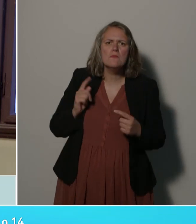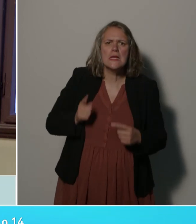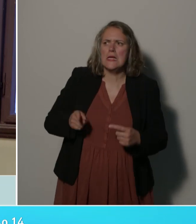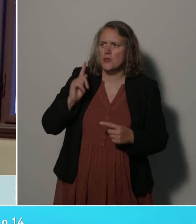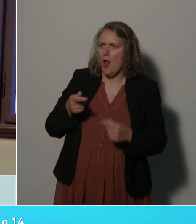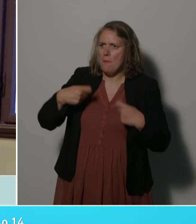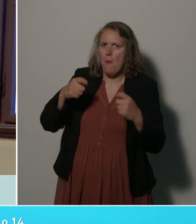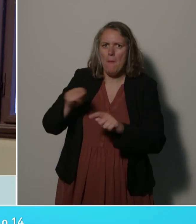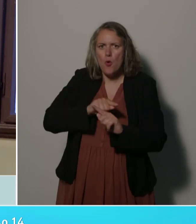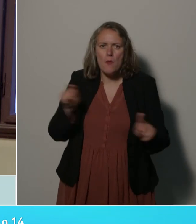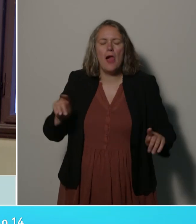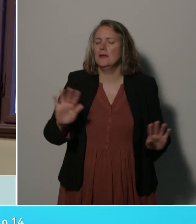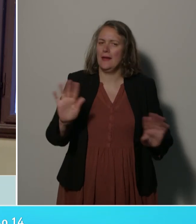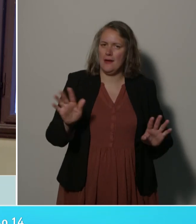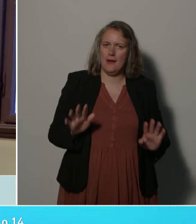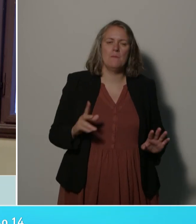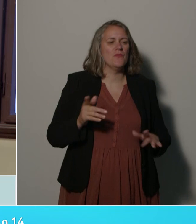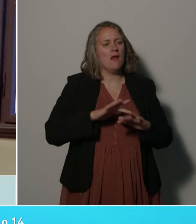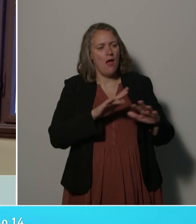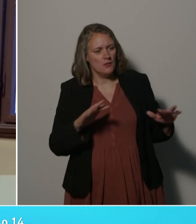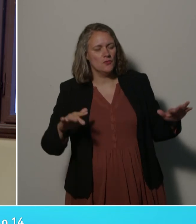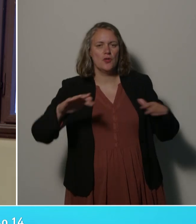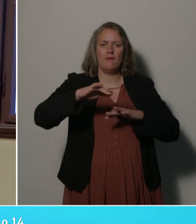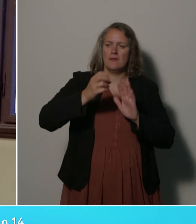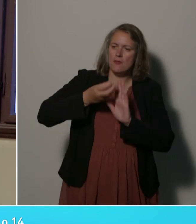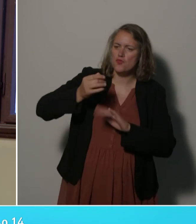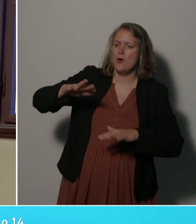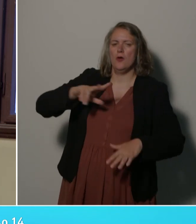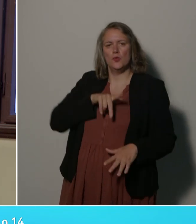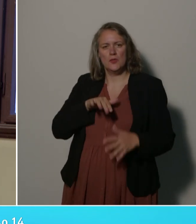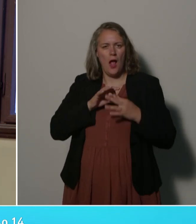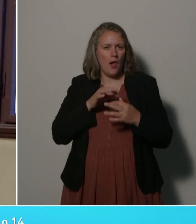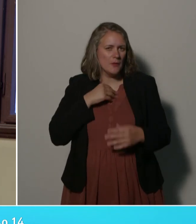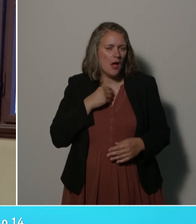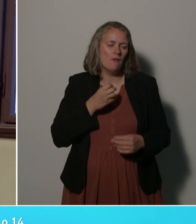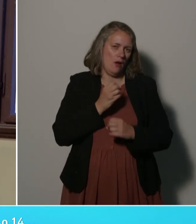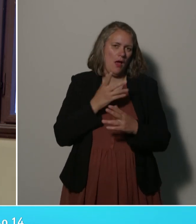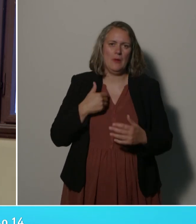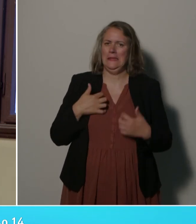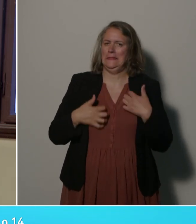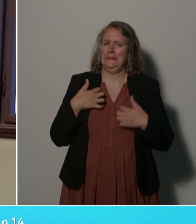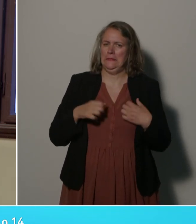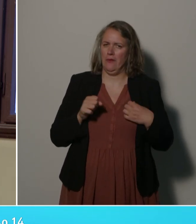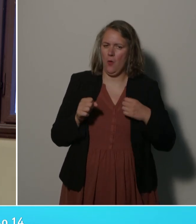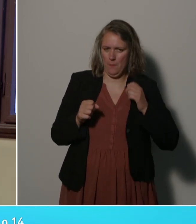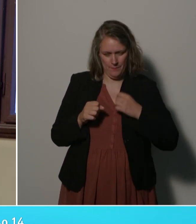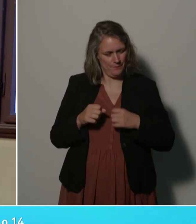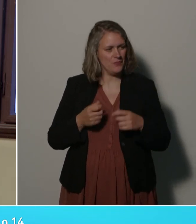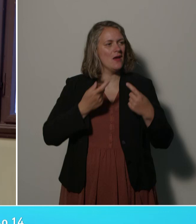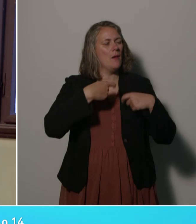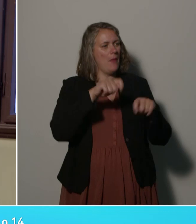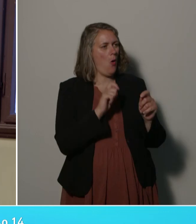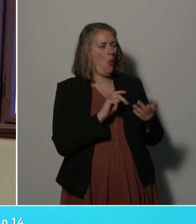die Landschaft muss berücksichtigt werden, auch die sozialen Belange, die Natur. Was mich ärgert, wenn wir Bauvorhaben